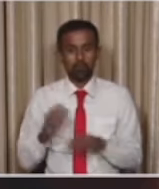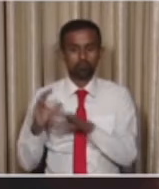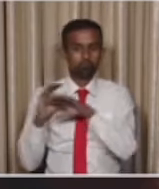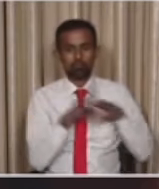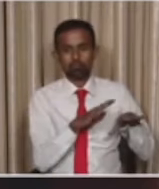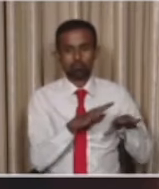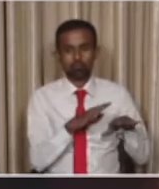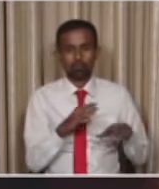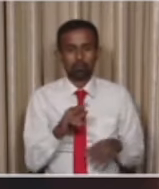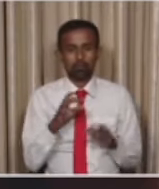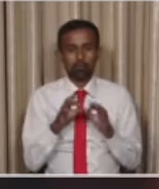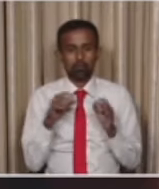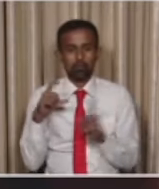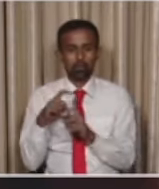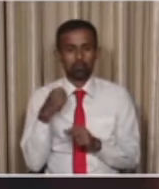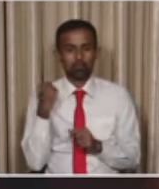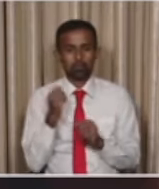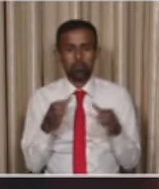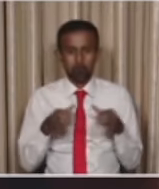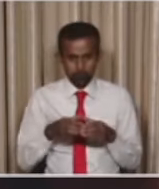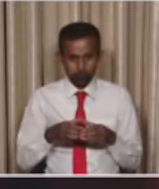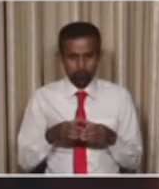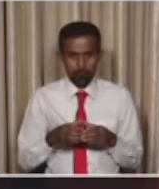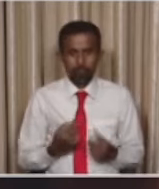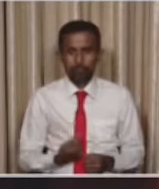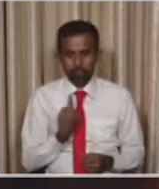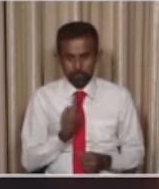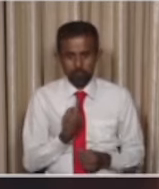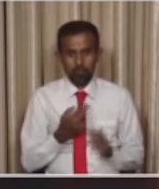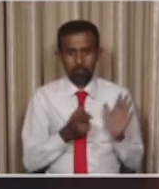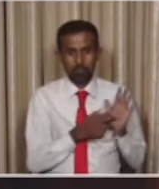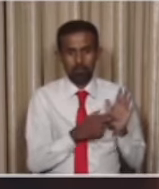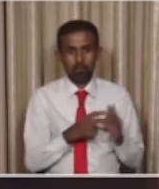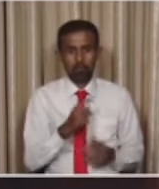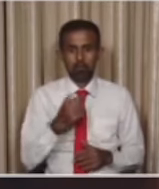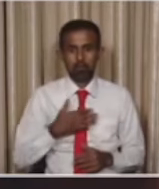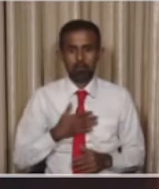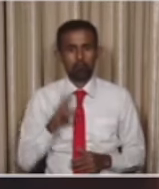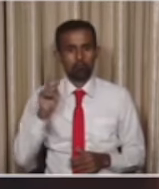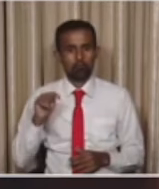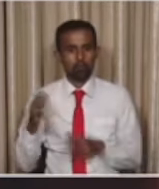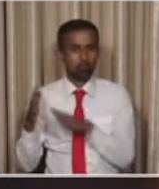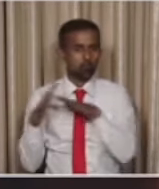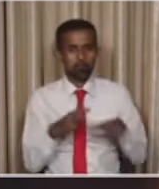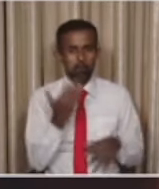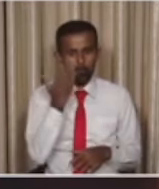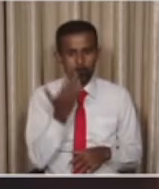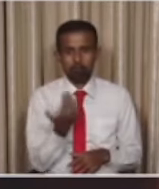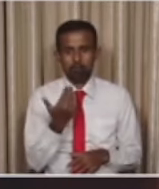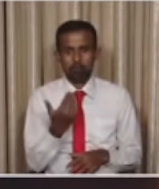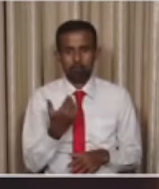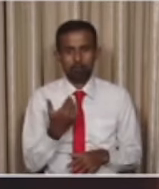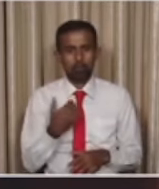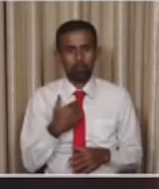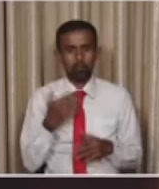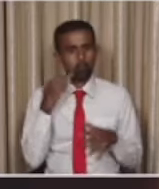දැන් බදුල්ලේ අපි සම්දානේ රැස්වීමක් කරනවා. අපි තනියෙන් කරන්නේ නිමල් ලැමතුමයි මමයි. අපි 20000 ගෙනල්ලා පෙන්නනවා. හැබැයි අපිට සෙනගේ